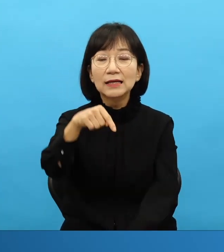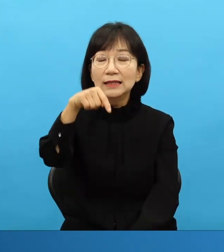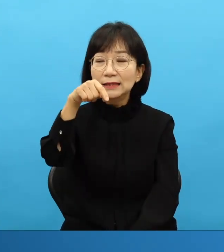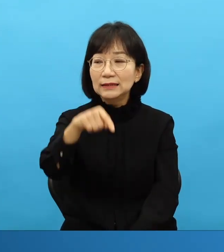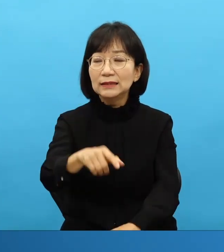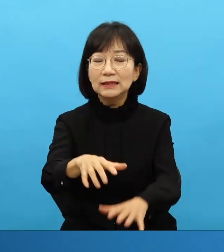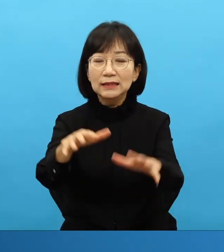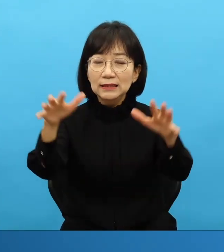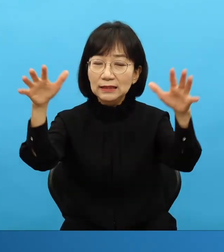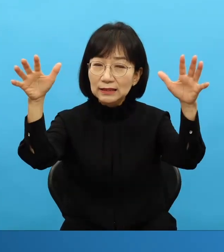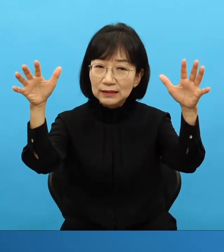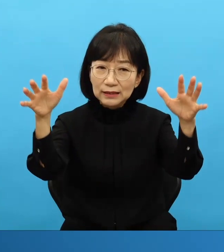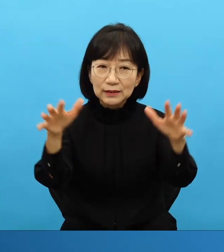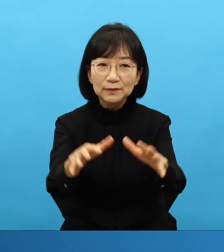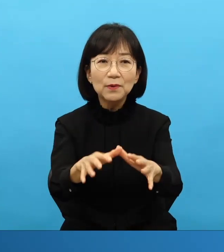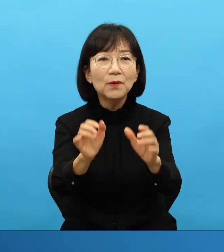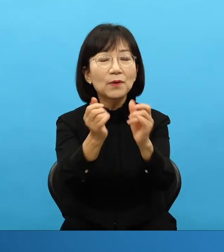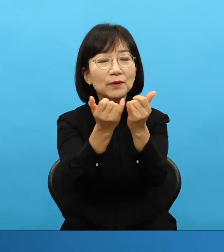오셔서 이